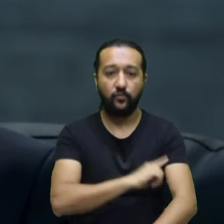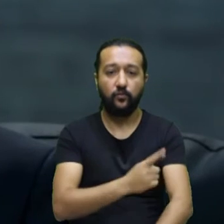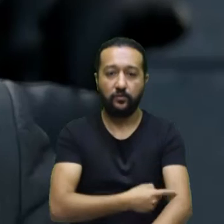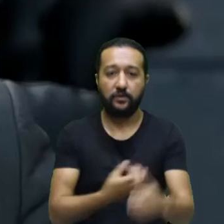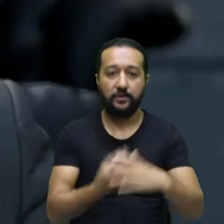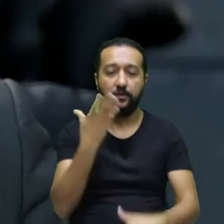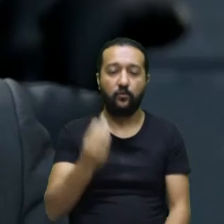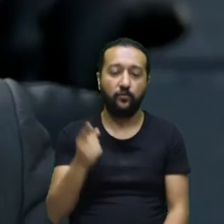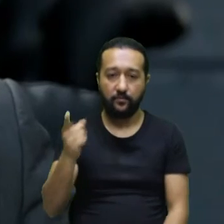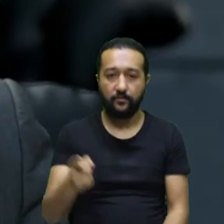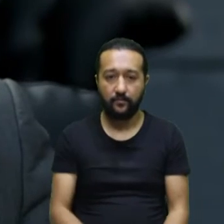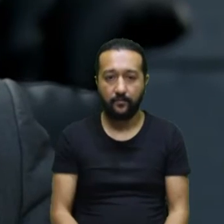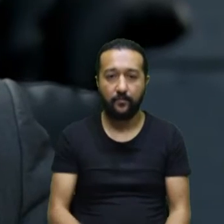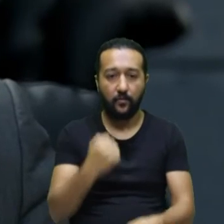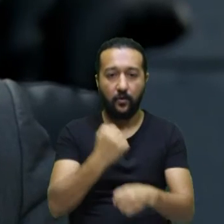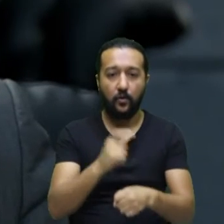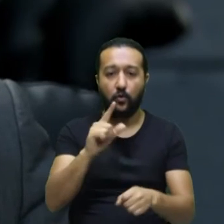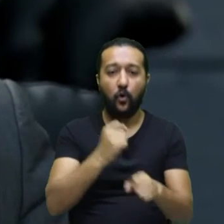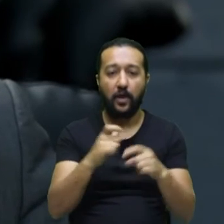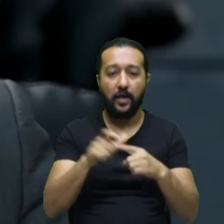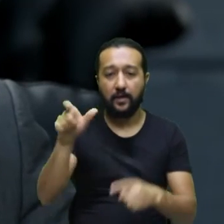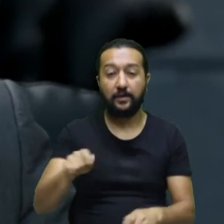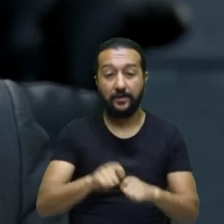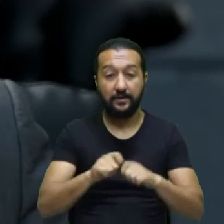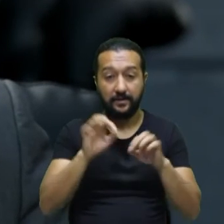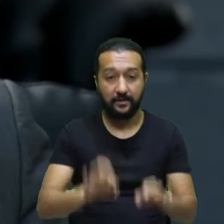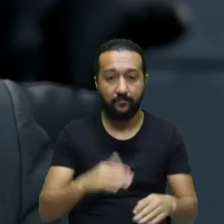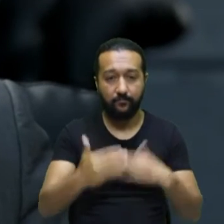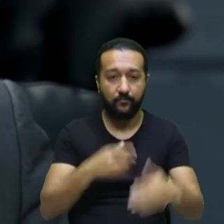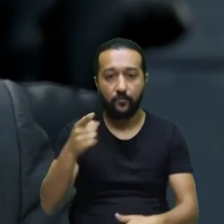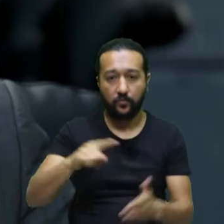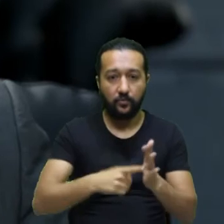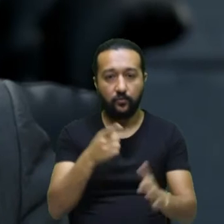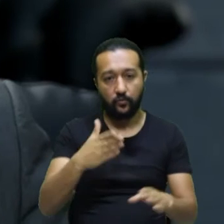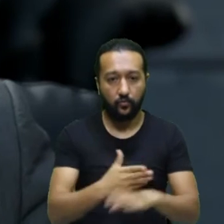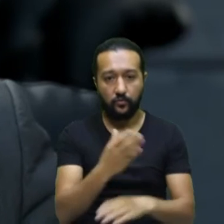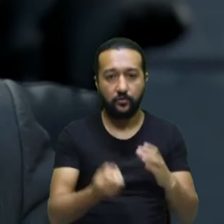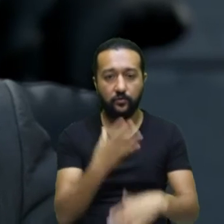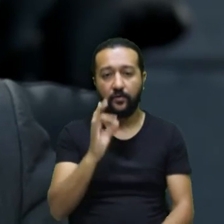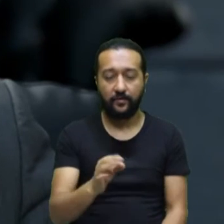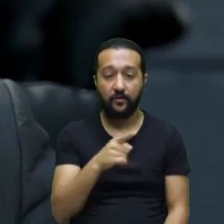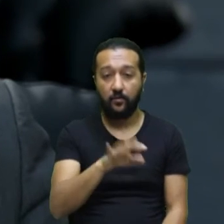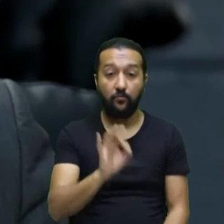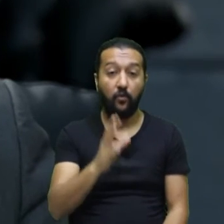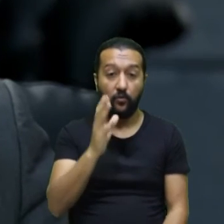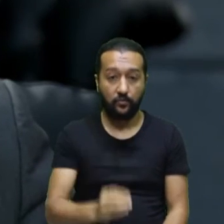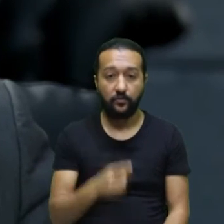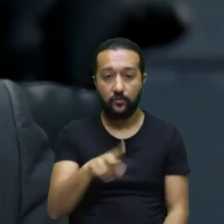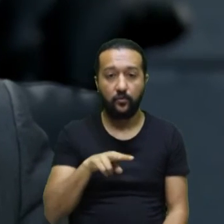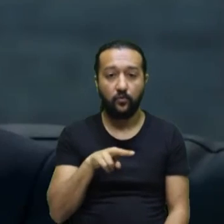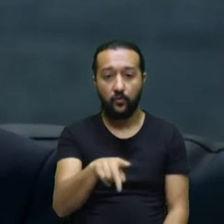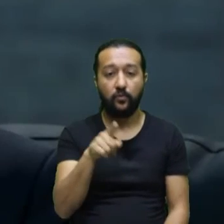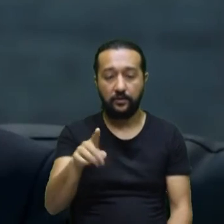kuracak güce sahip oldu. Gölgenin bugüne kadarki hamleleri bu tespitini doğruluyor. Böyle olunca